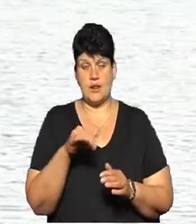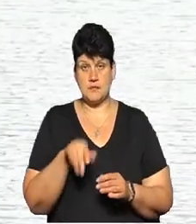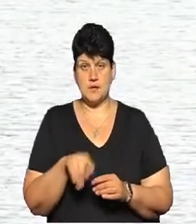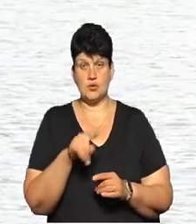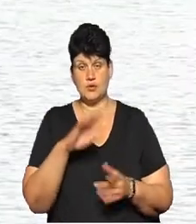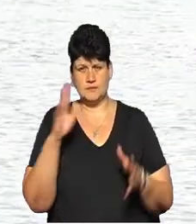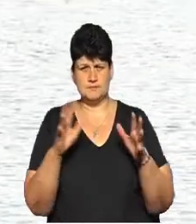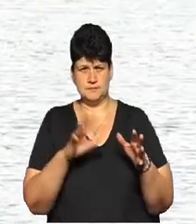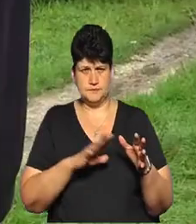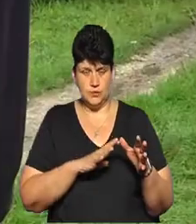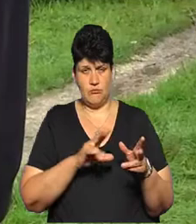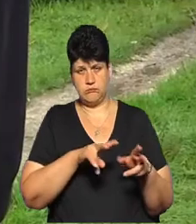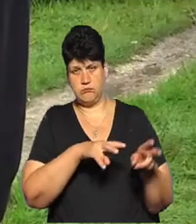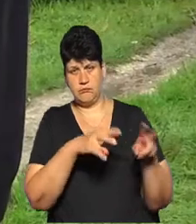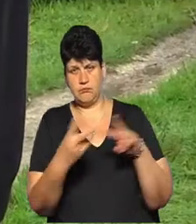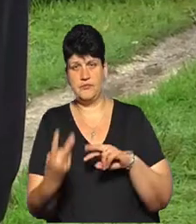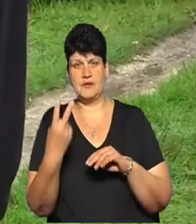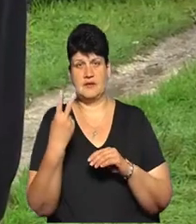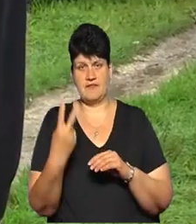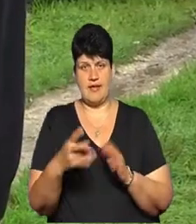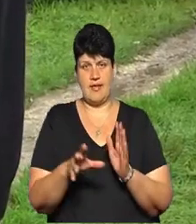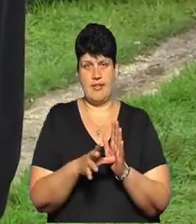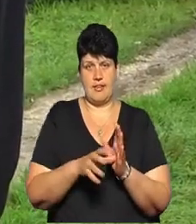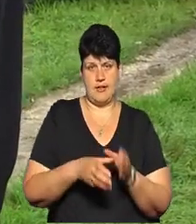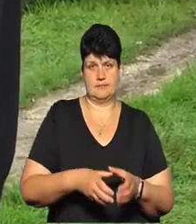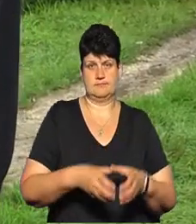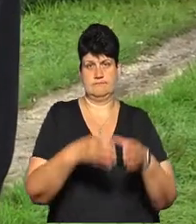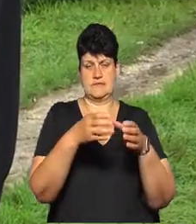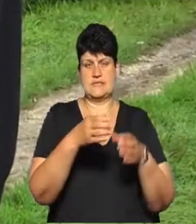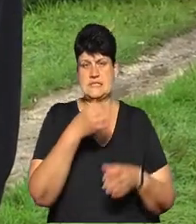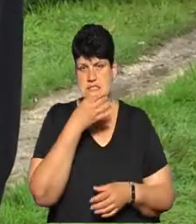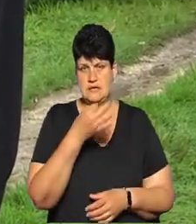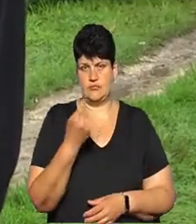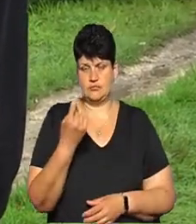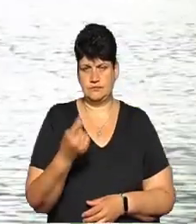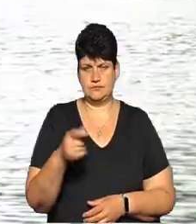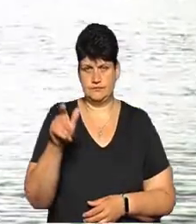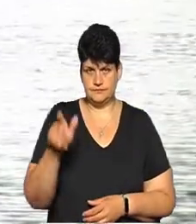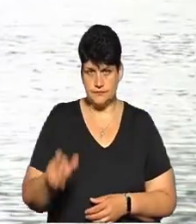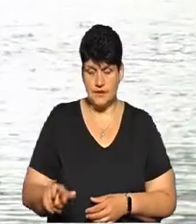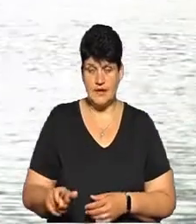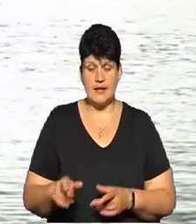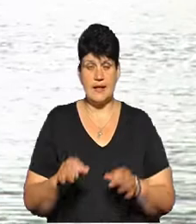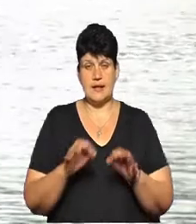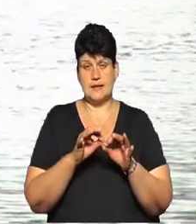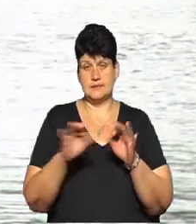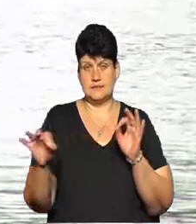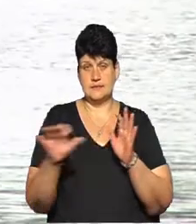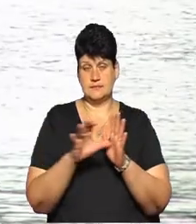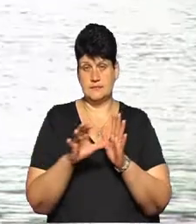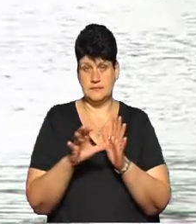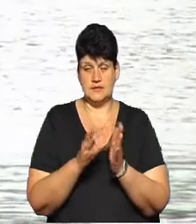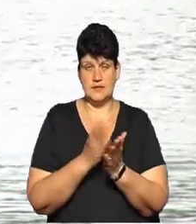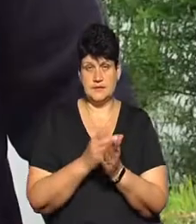дві електроопори. Про це розповів один із жителів Володимир Панасюк. За його словами, лінія електропередач проходить через